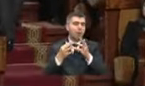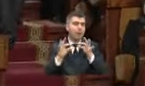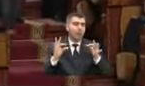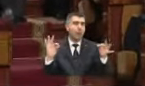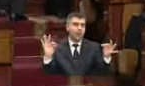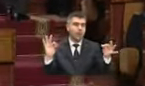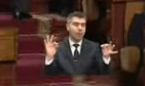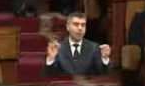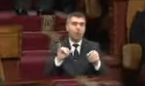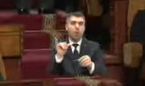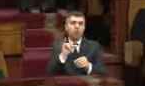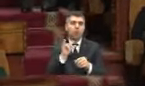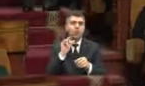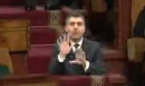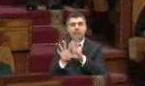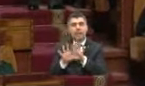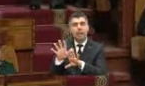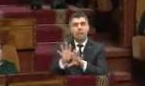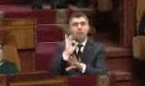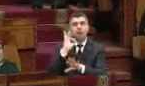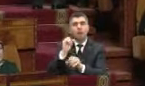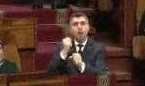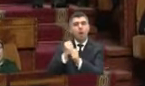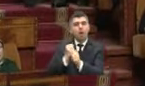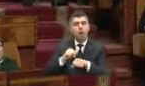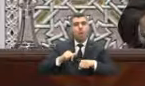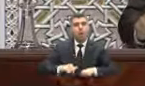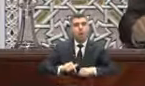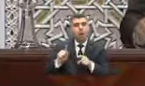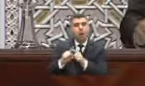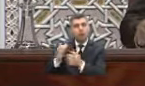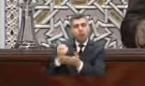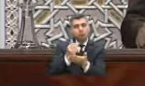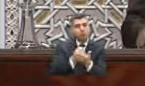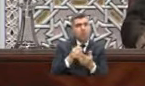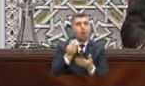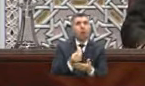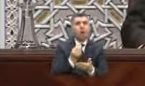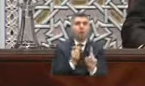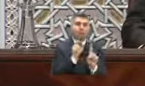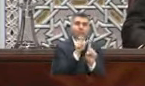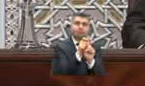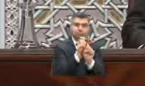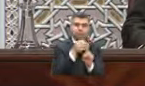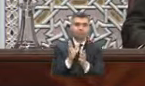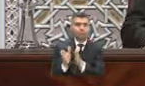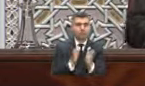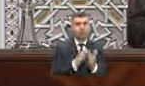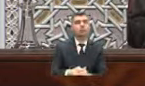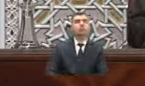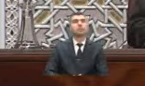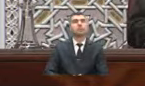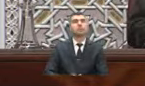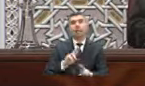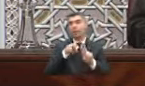إيواء هؤلاء الأطفال وحمايتهم من الضياع؟ جواب السيدة الوزيرة. شكرا